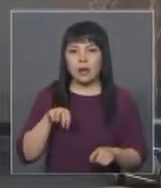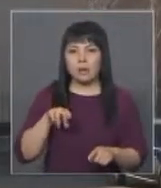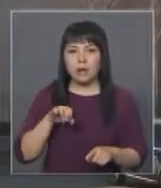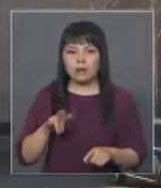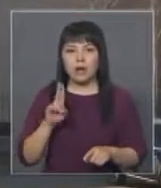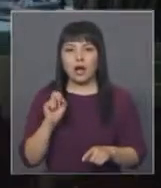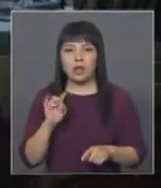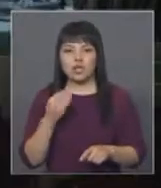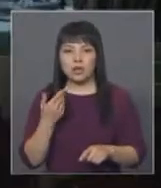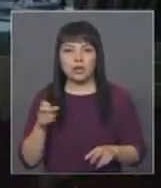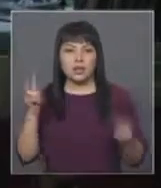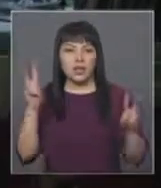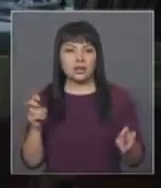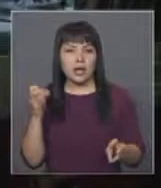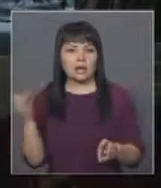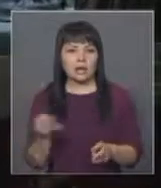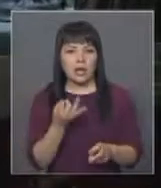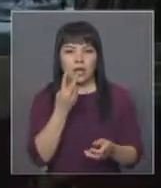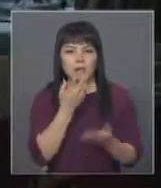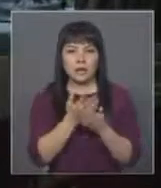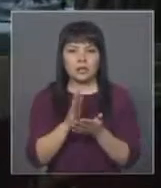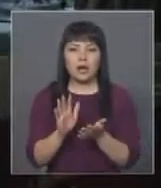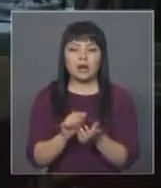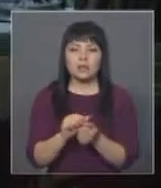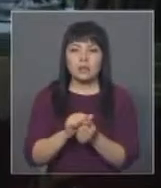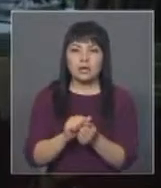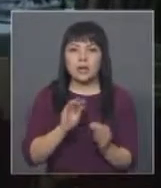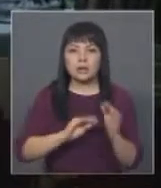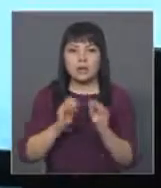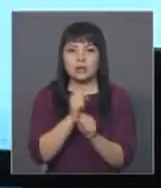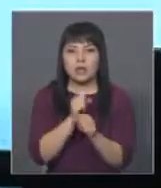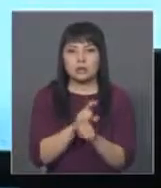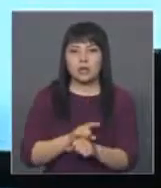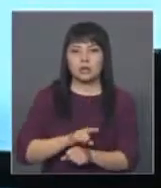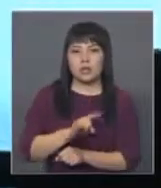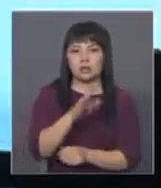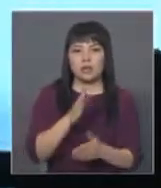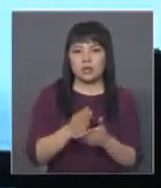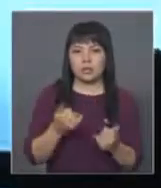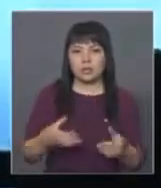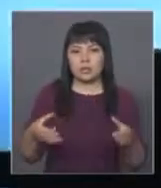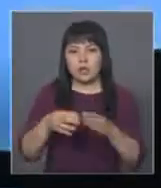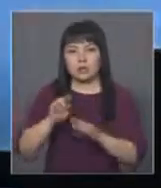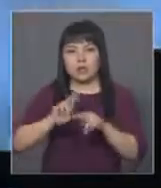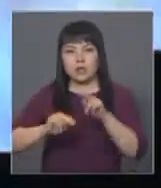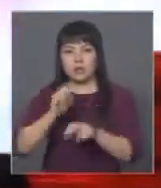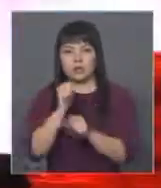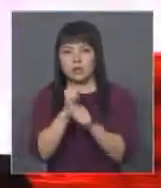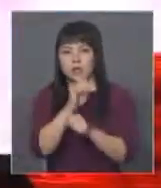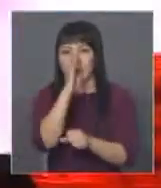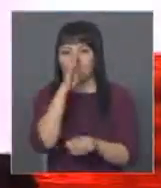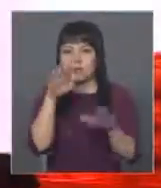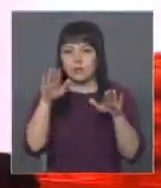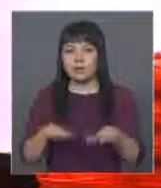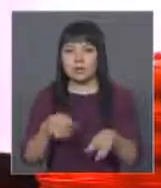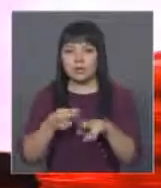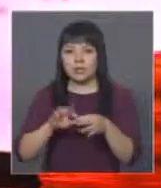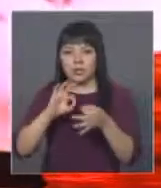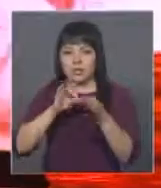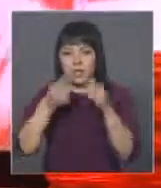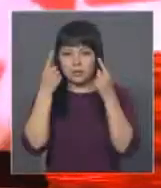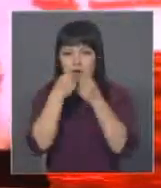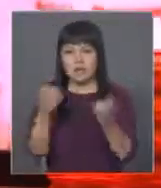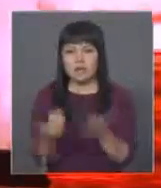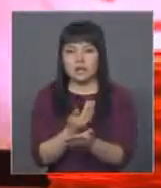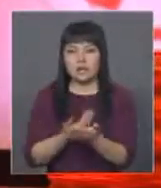деп аталады. «Балапан қаршыға» қағаздан жасалған шағын ұшақ. Ол майдан шебі арқылы ұшып, жаудың орналасқан жерлері жайлы деректер